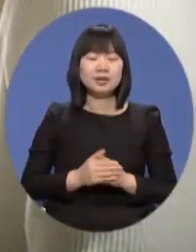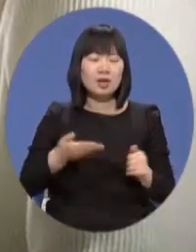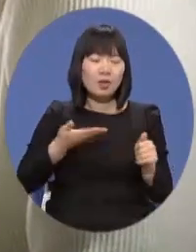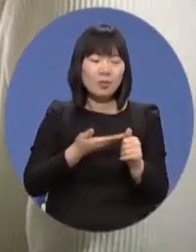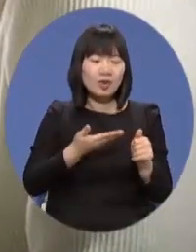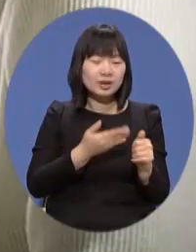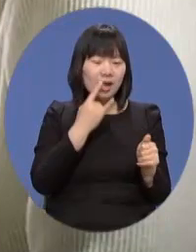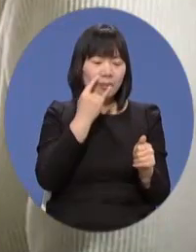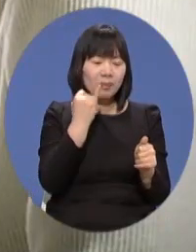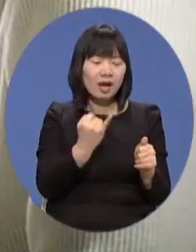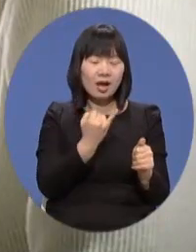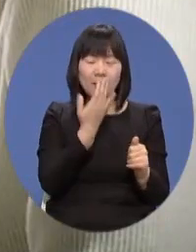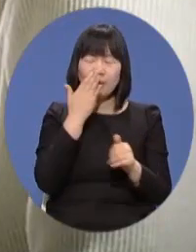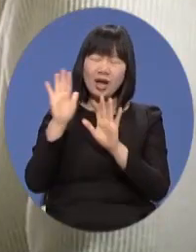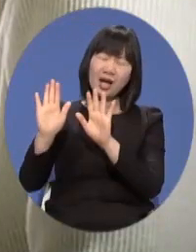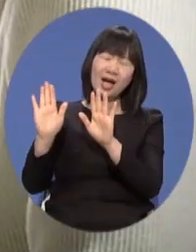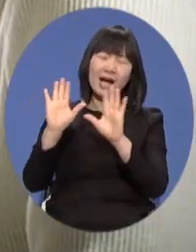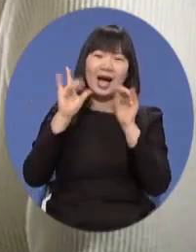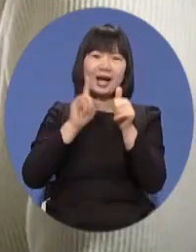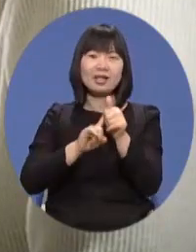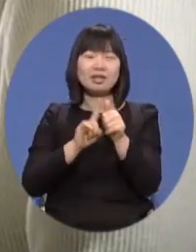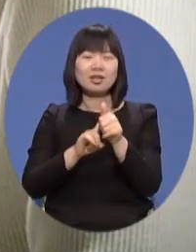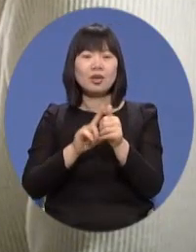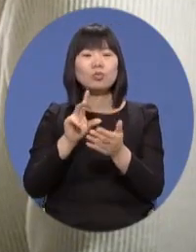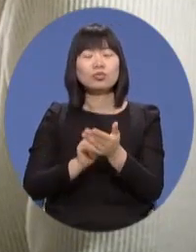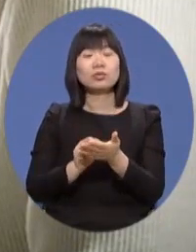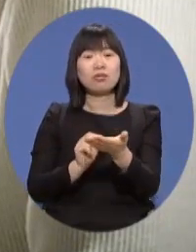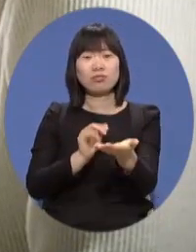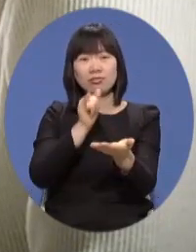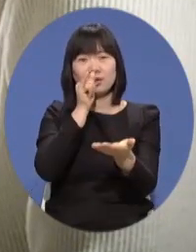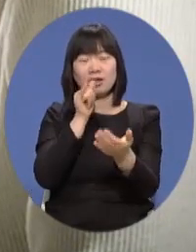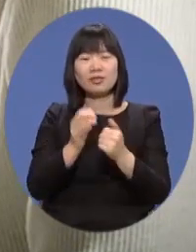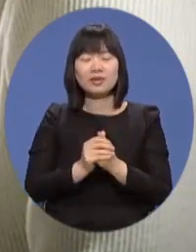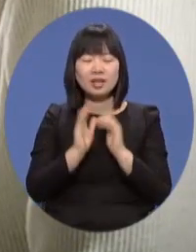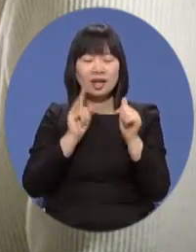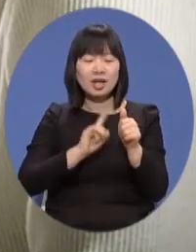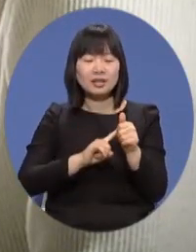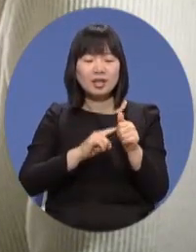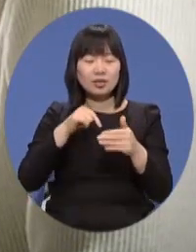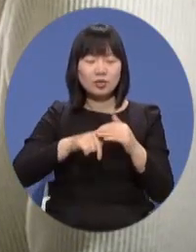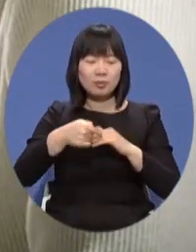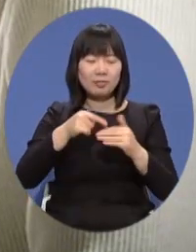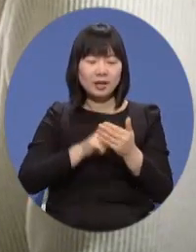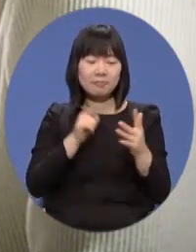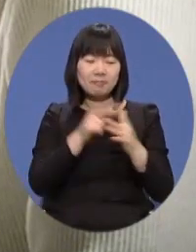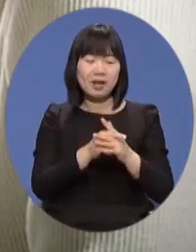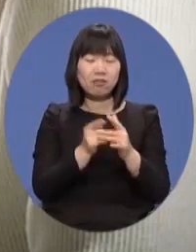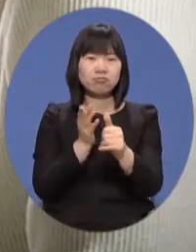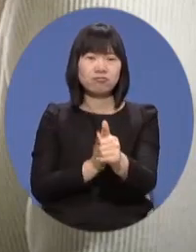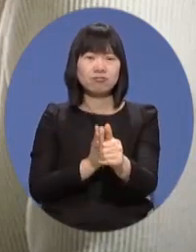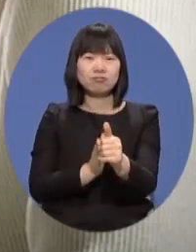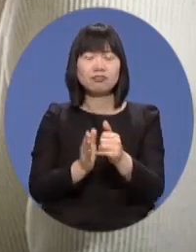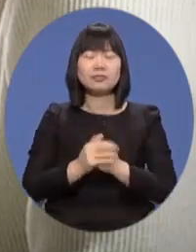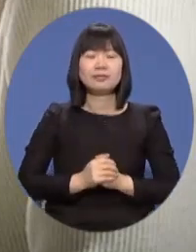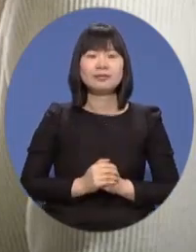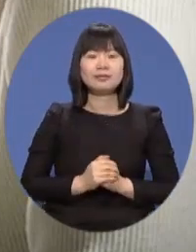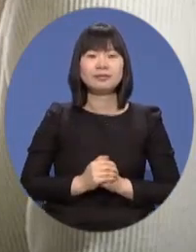먹이려는 엄마와 안 먹겠다는 아이. 문제 드립니다. 아이의 속마음을 맞춰주세요.